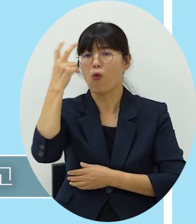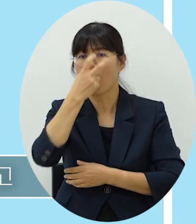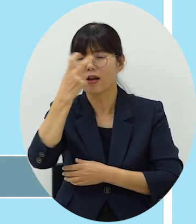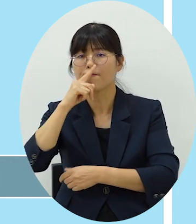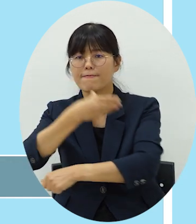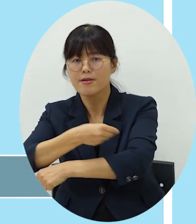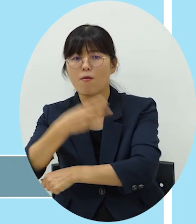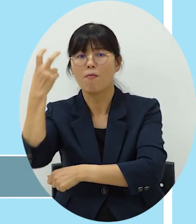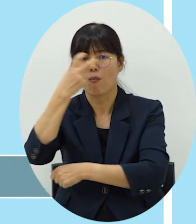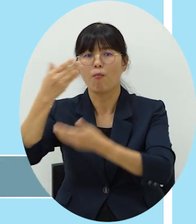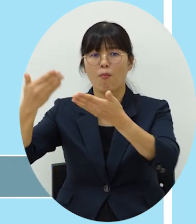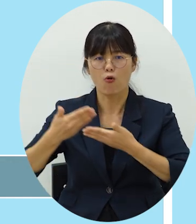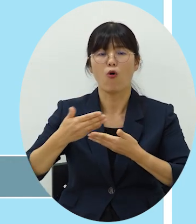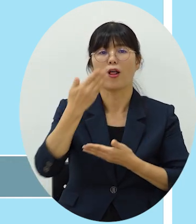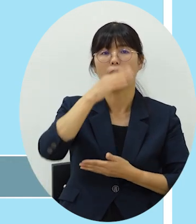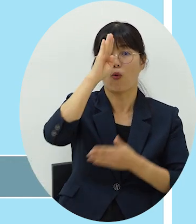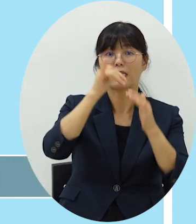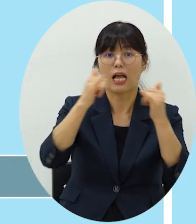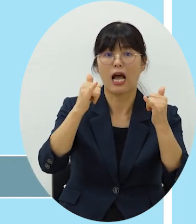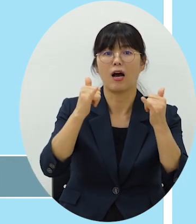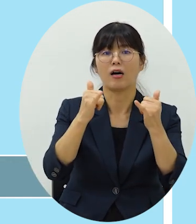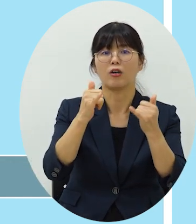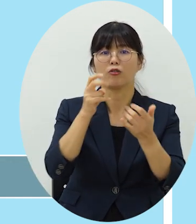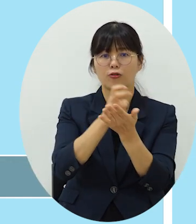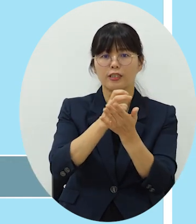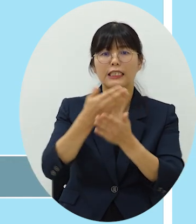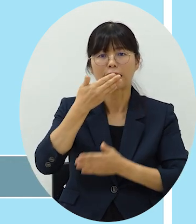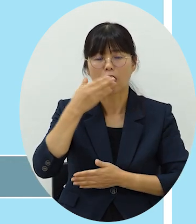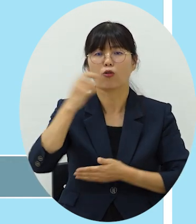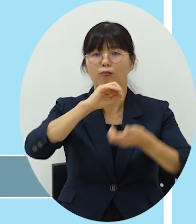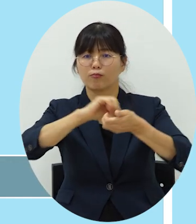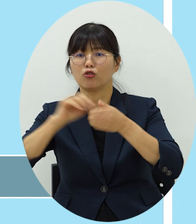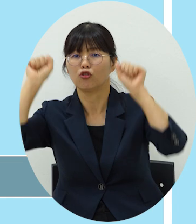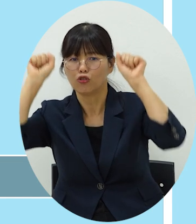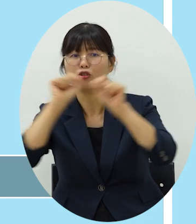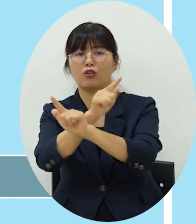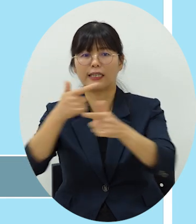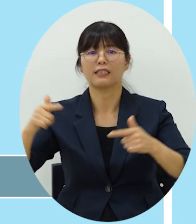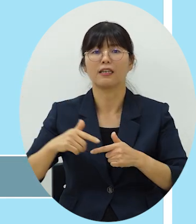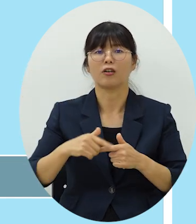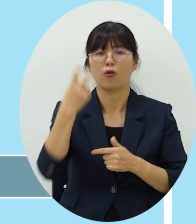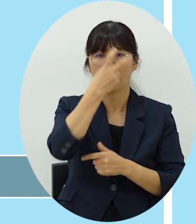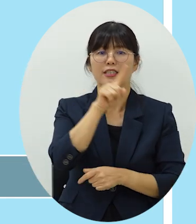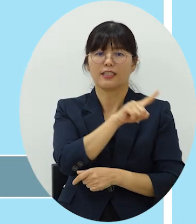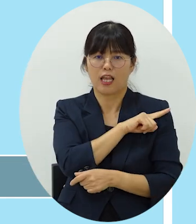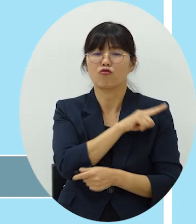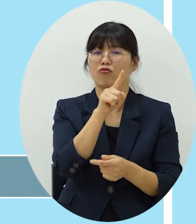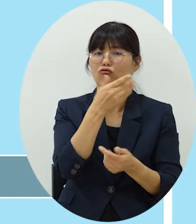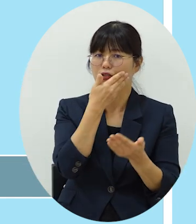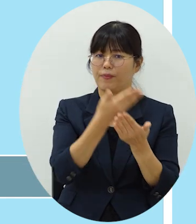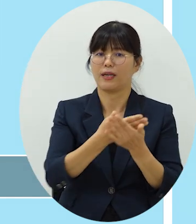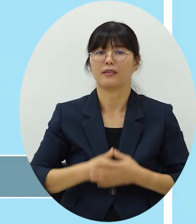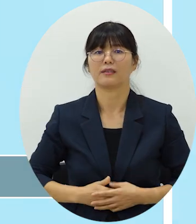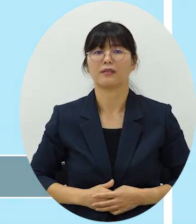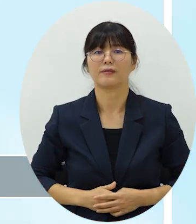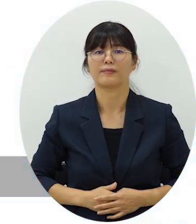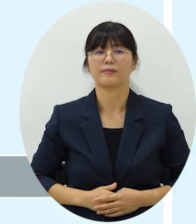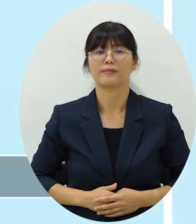검사를 받고 당뇨병 환자에 준하는 규칙적인 식사 및 주기적인 운동 등으로 관리하는 것이 가장